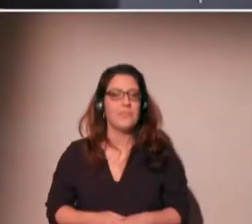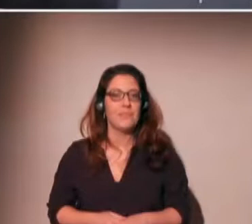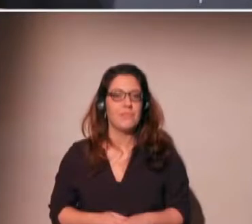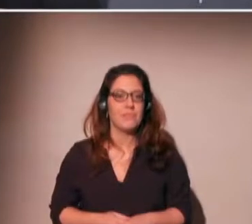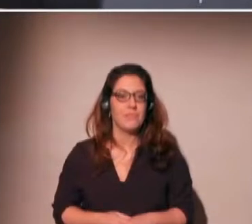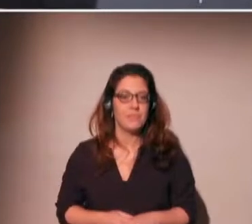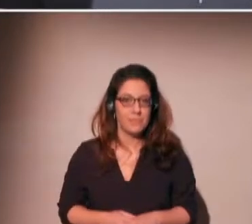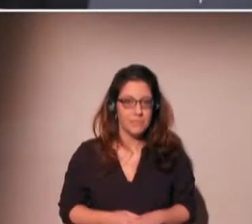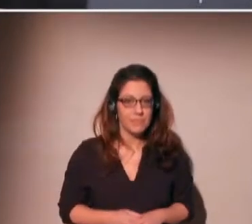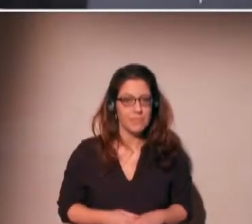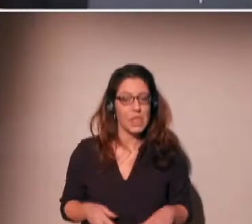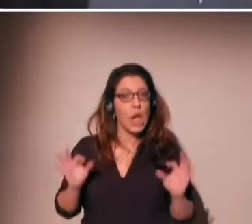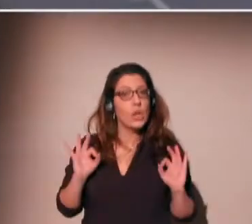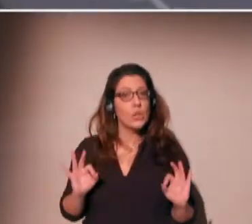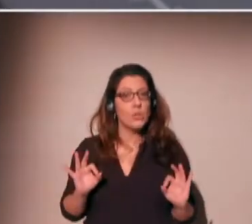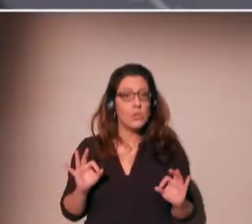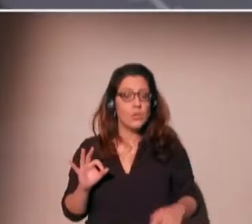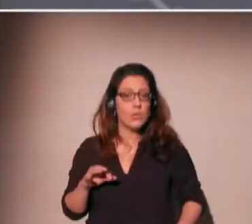So I think I want to...